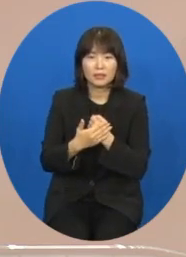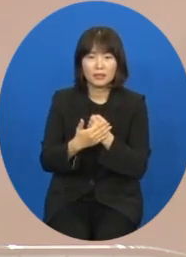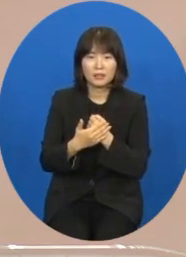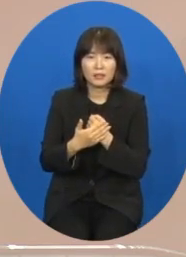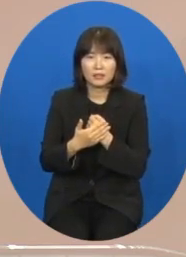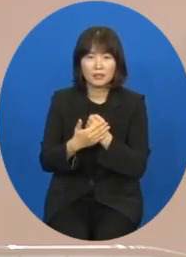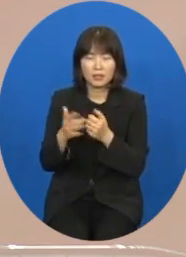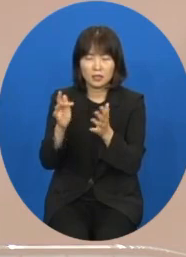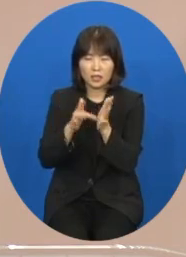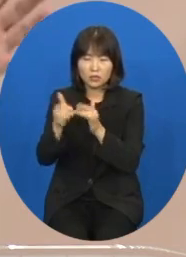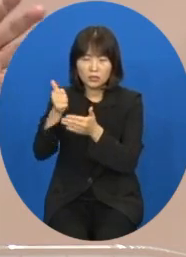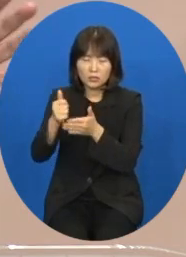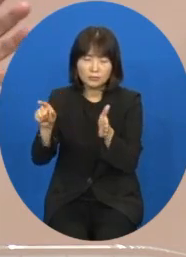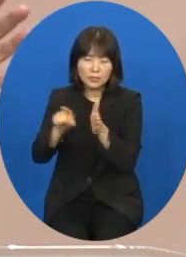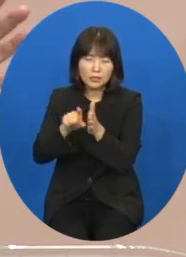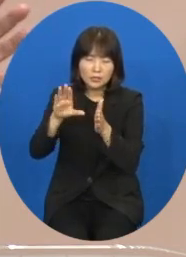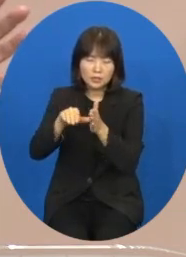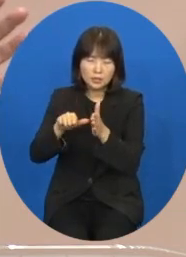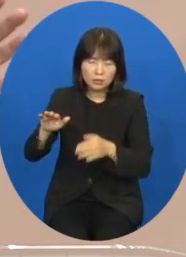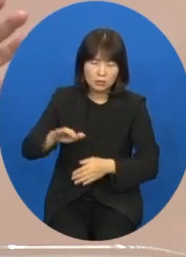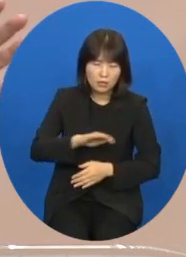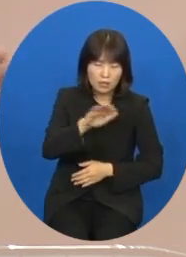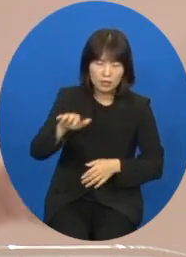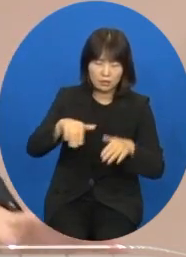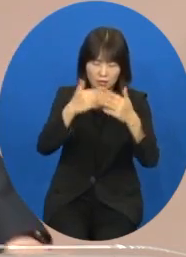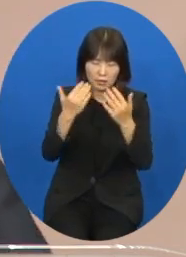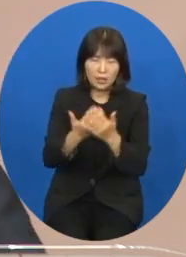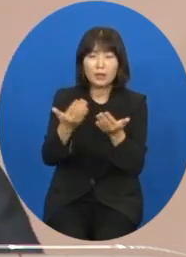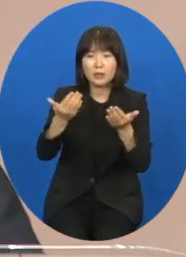예수 믿을 때 우리 모두에게 임한 은혜예요.